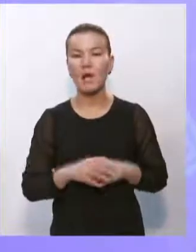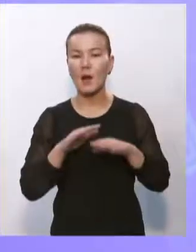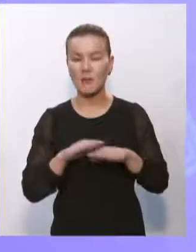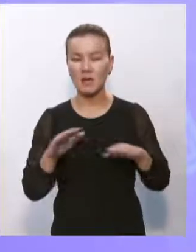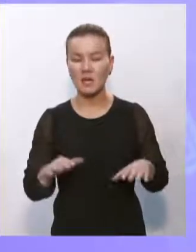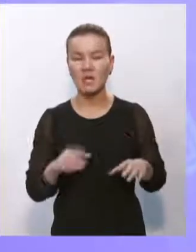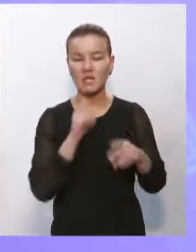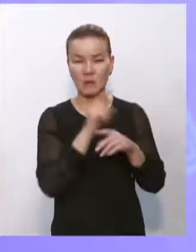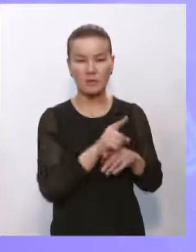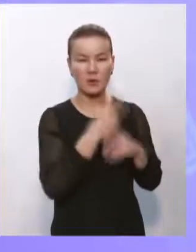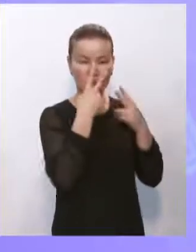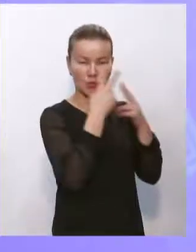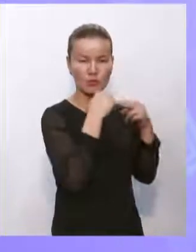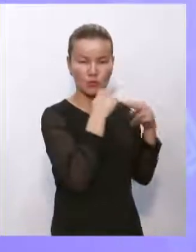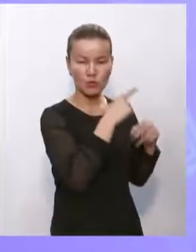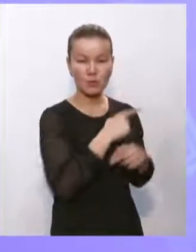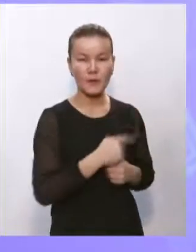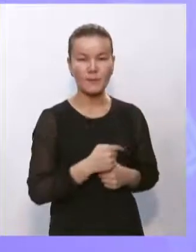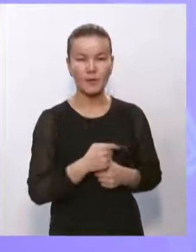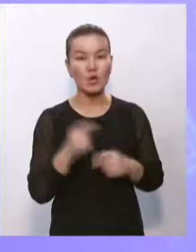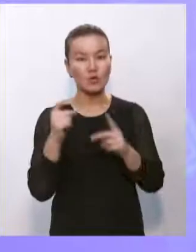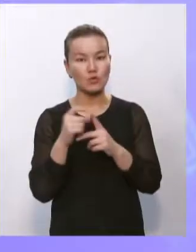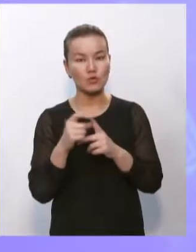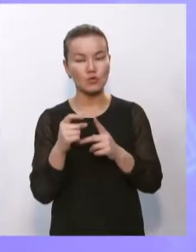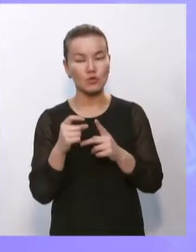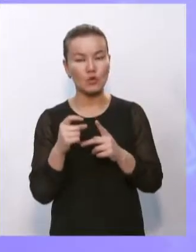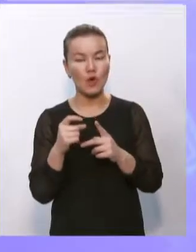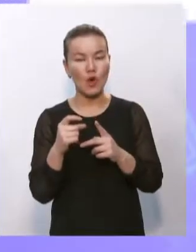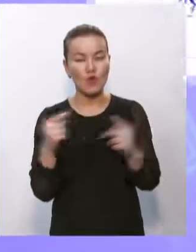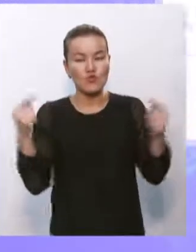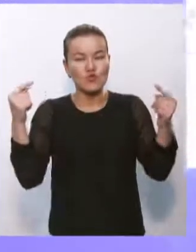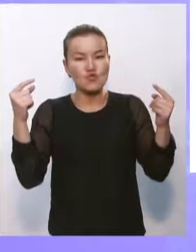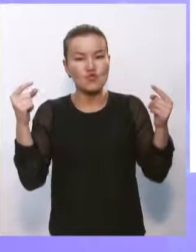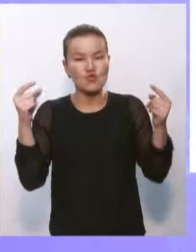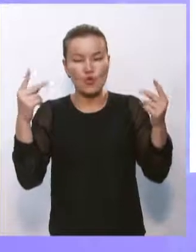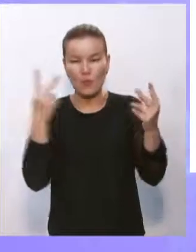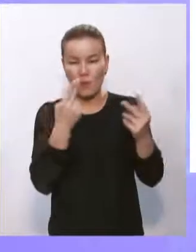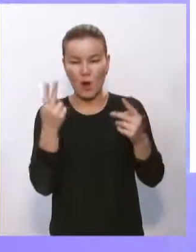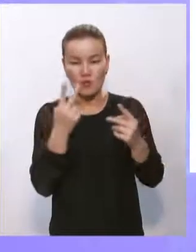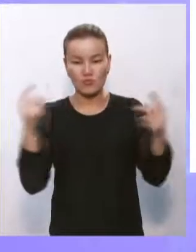Балдар, тапшырмага көңүл бургула. Сөздөрдүн түгөйүн тапкыла.